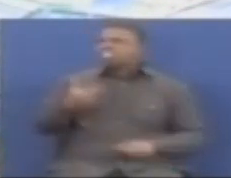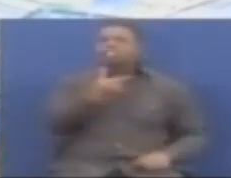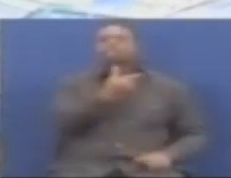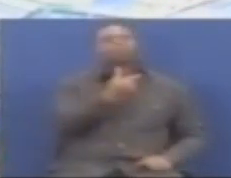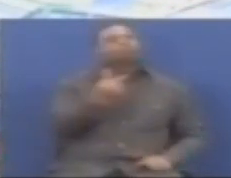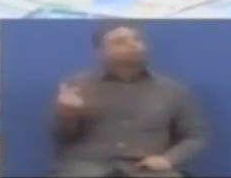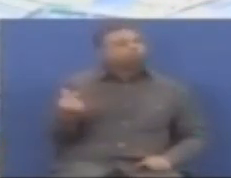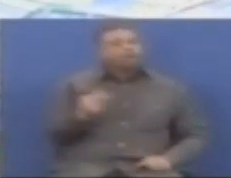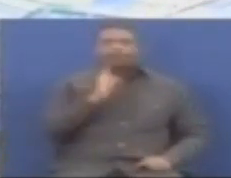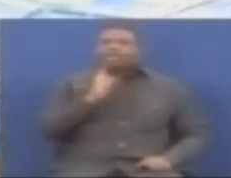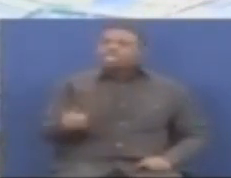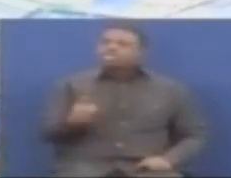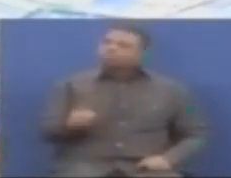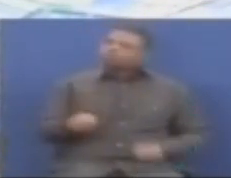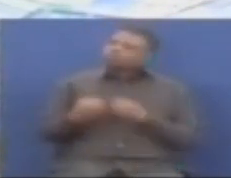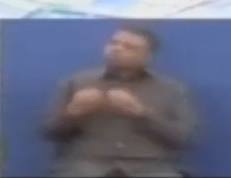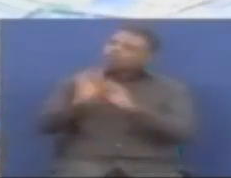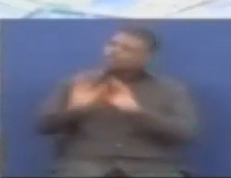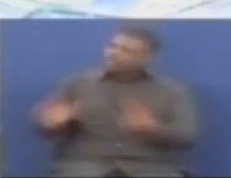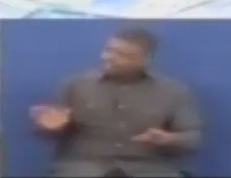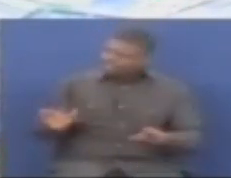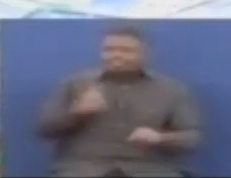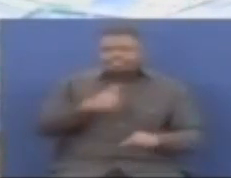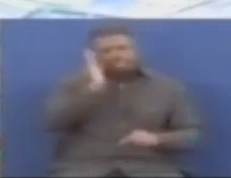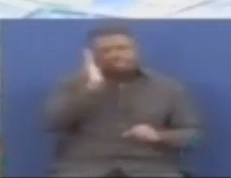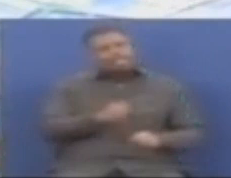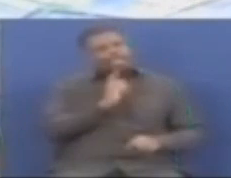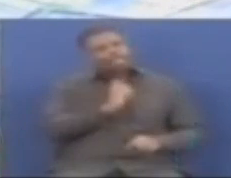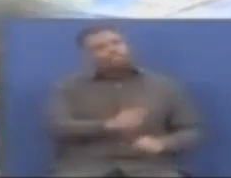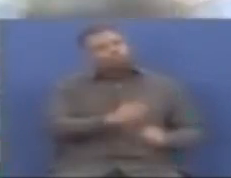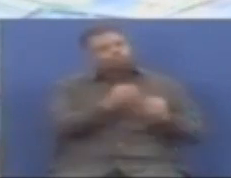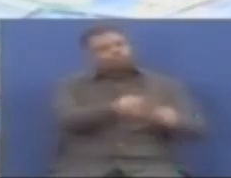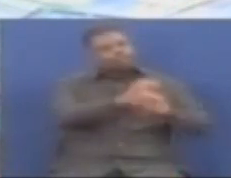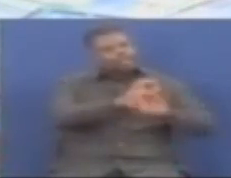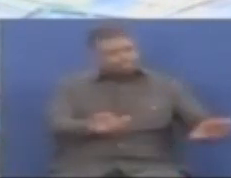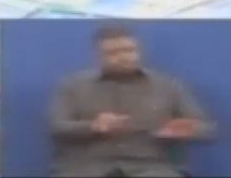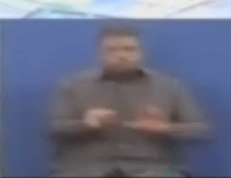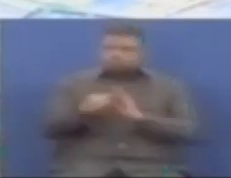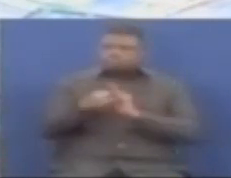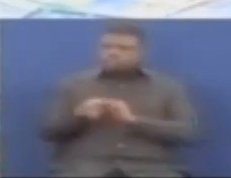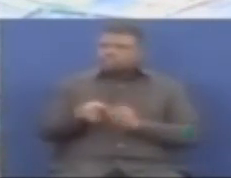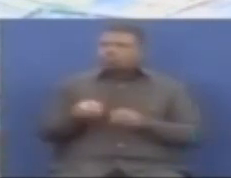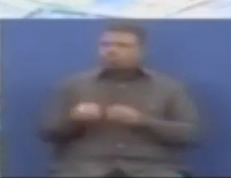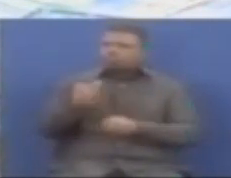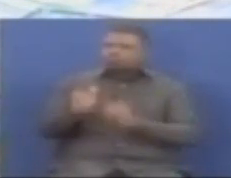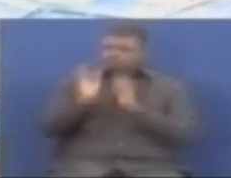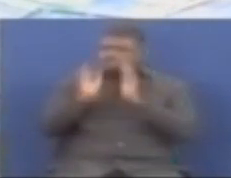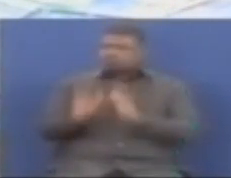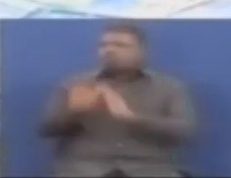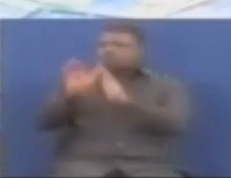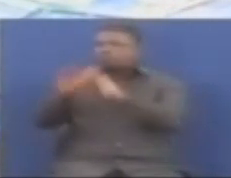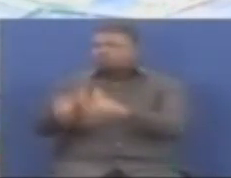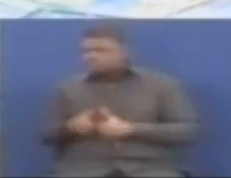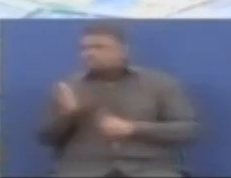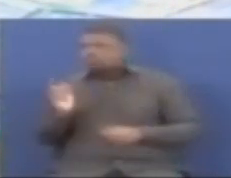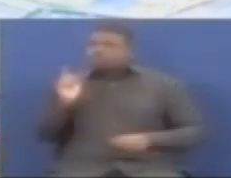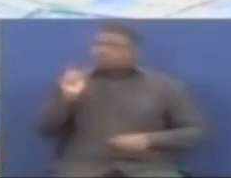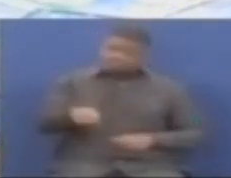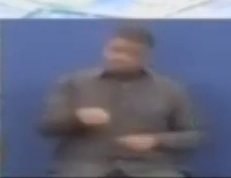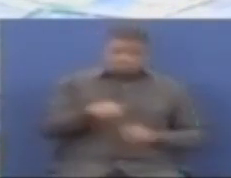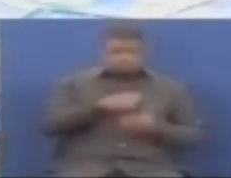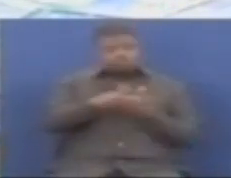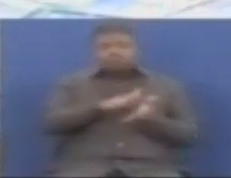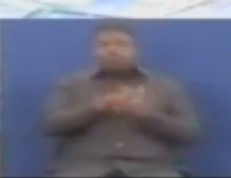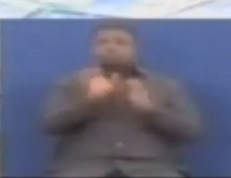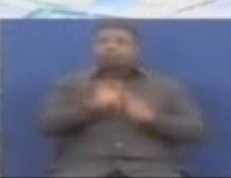haya nimeyatoa na serikali imeyatoa, na tutaendelea kufuatilia hilo. Tupo ushirikiano mheshimiwa mbunge, ikibidi tutatembelea jimbo lako ili tuwafafanue